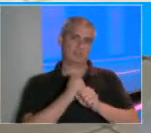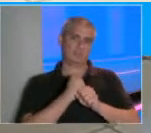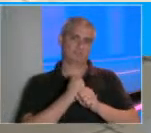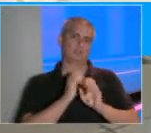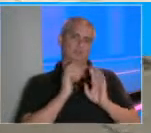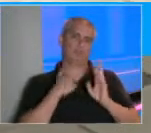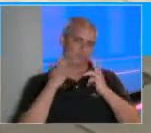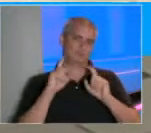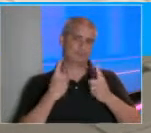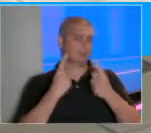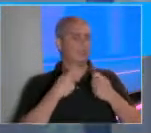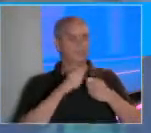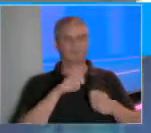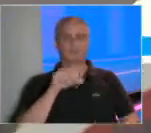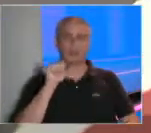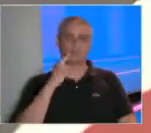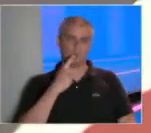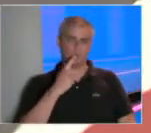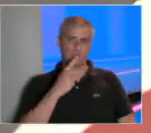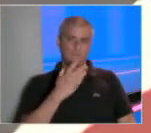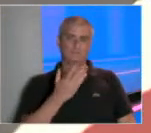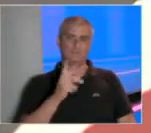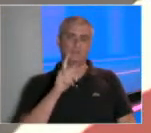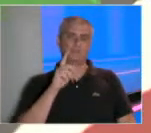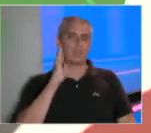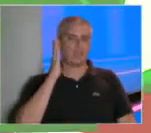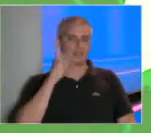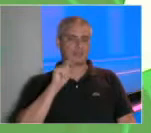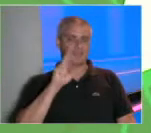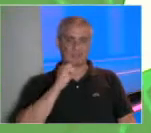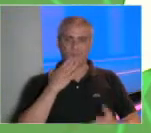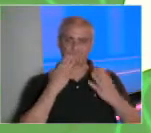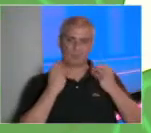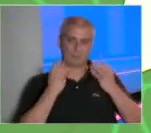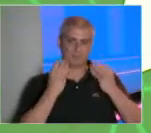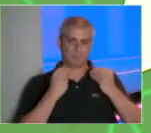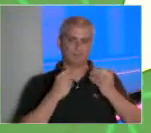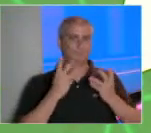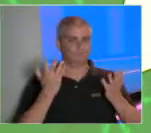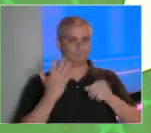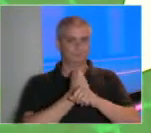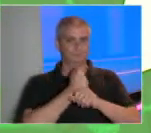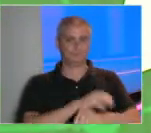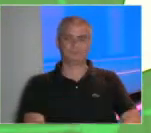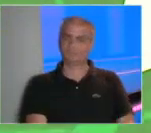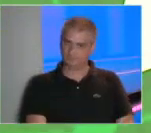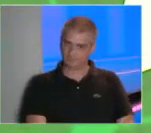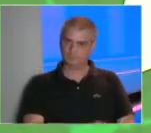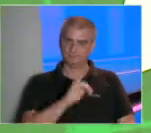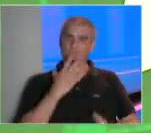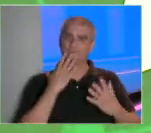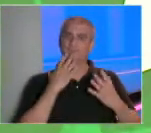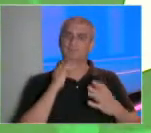ואני מצפה שהוא יקרה. חברת הכנסת אורלי פרומן מתלם יש עתיד, תודה רבה לך על הדברים האלה, ושיהיה בהצלחה. ירין,